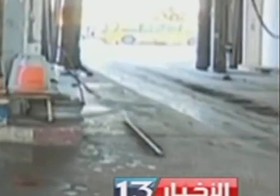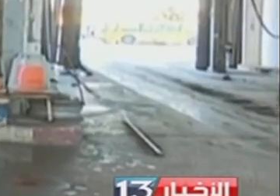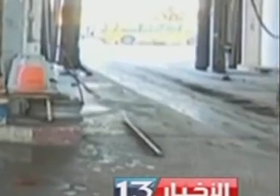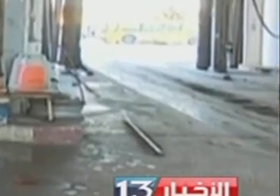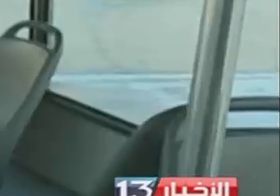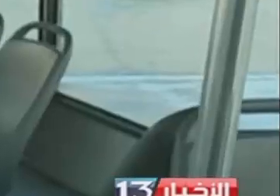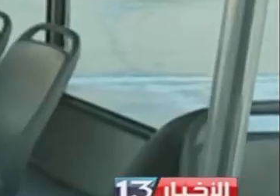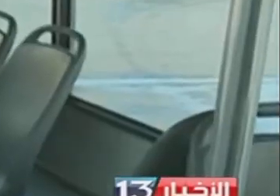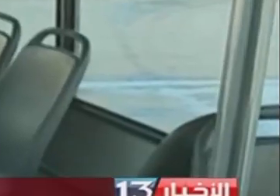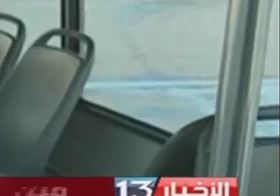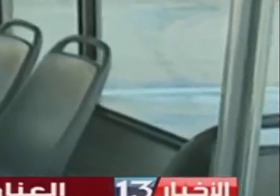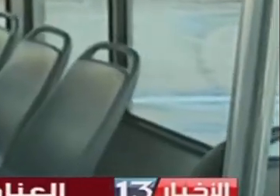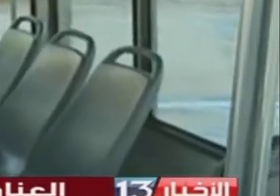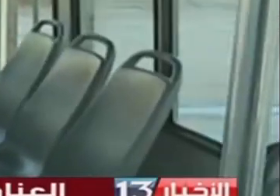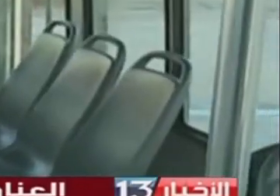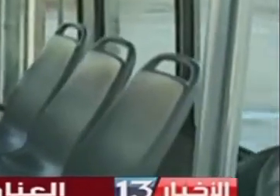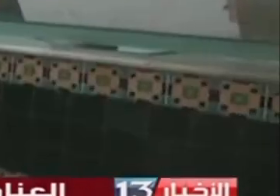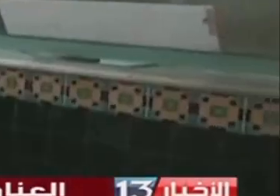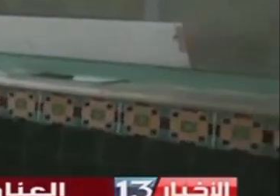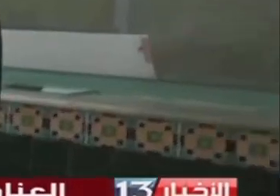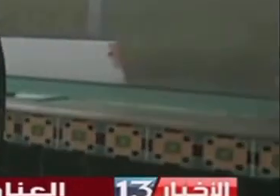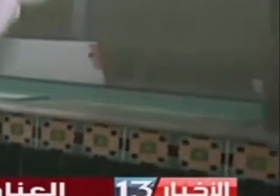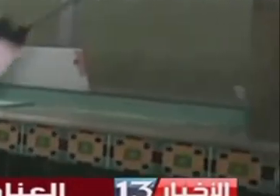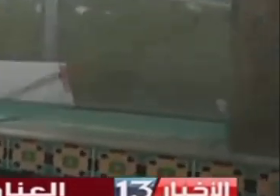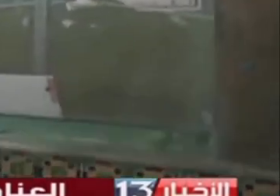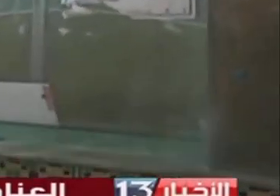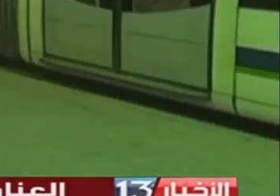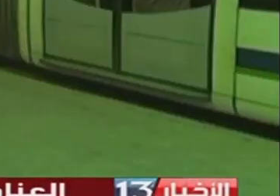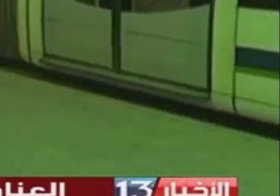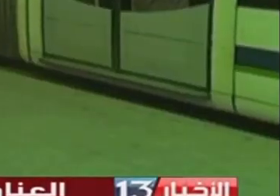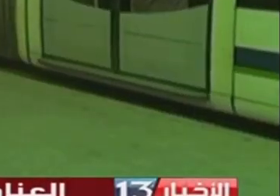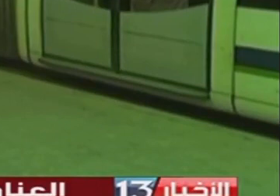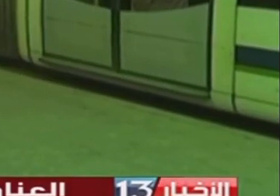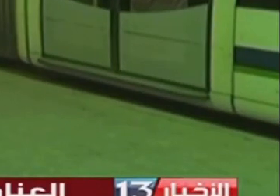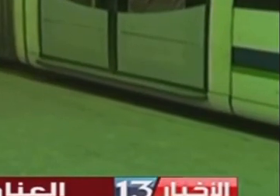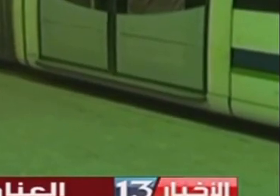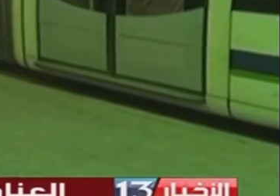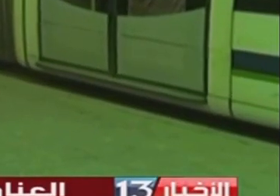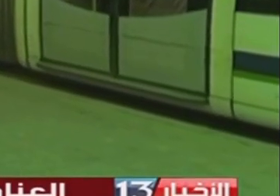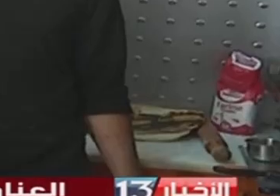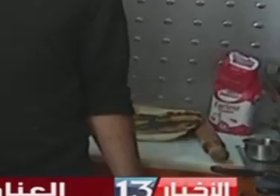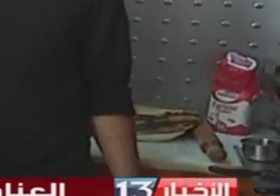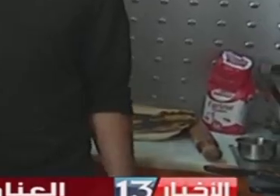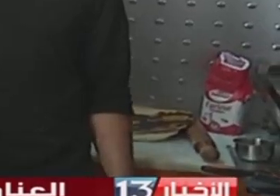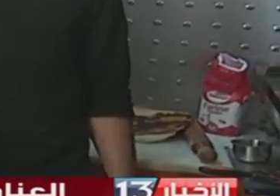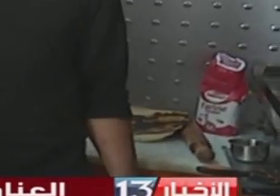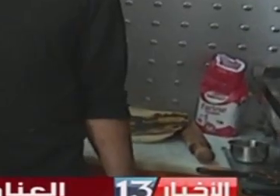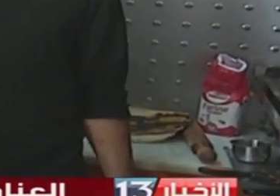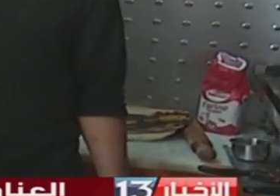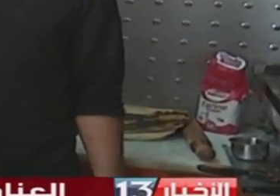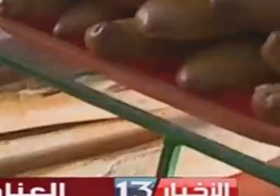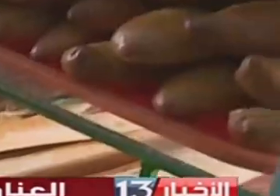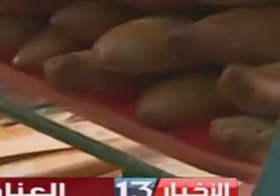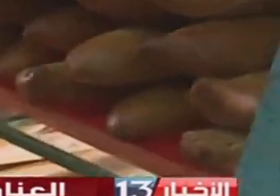اتخاذ مزيد من الاجراءات الوقائيه وتكثيف الحملات التوعويه في الفضاءات الخارجيه والمحلات العموميه ل ل توقي من خطر انتشار